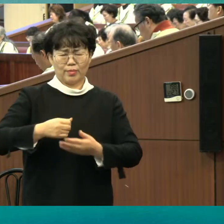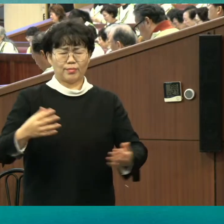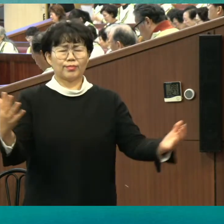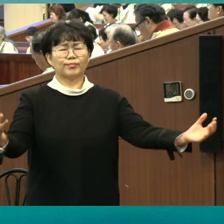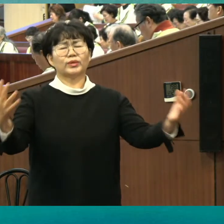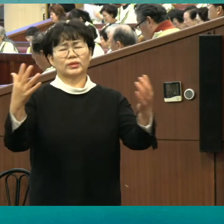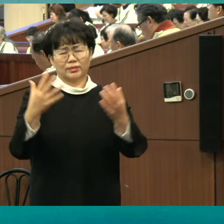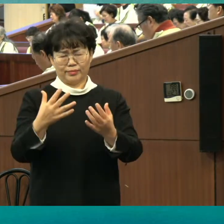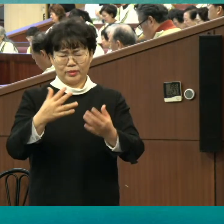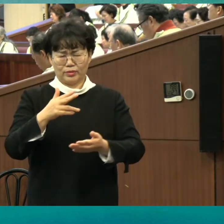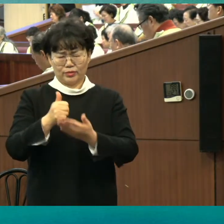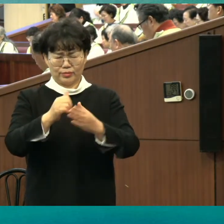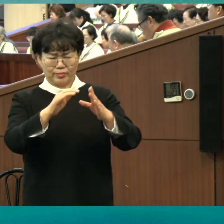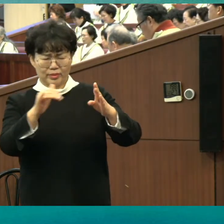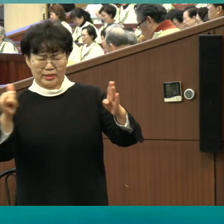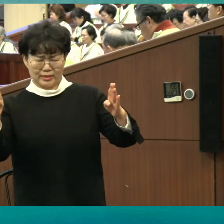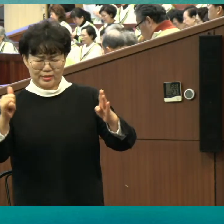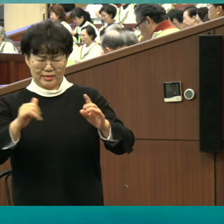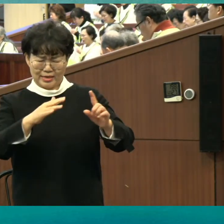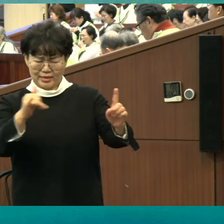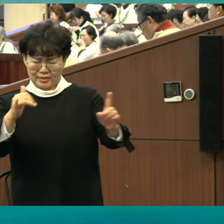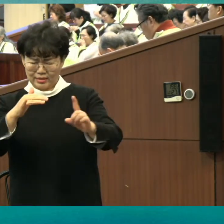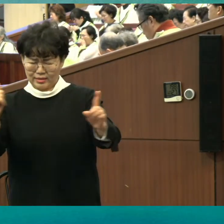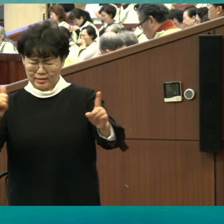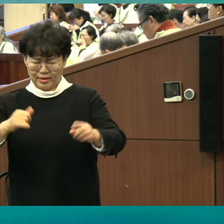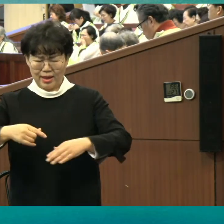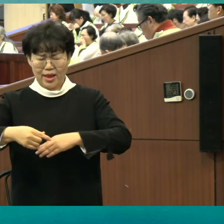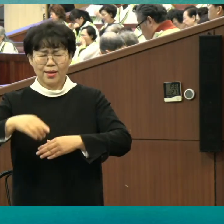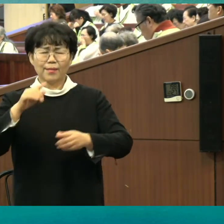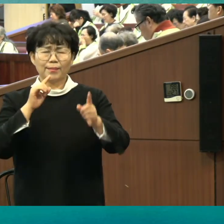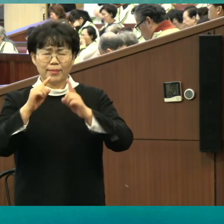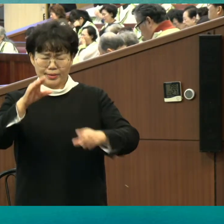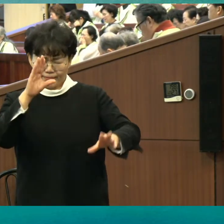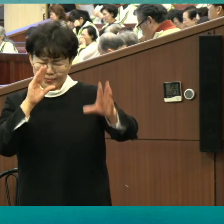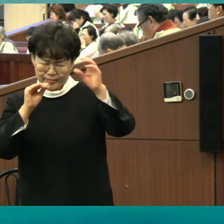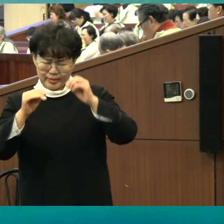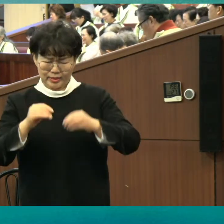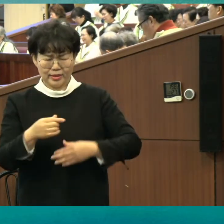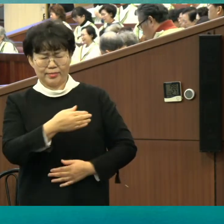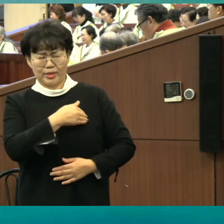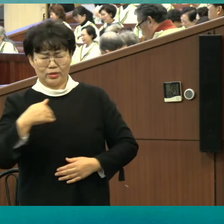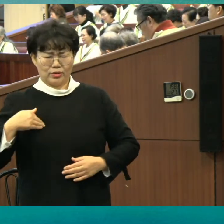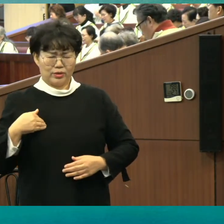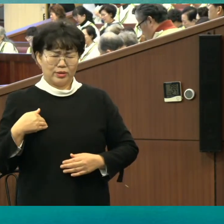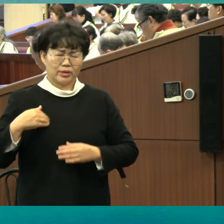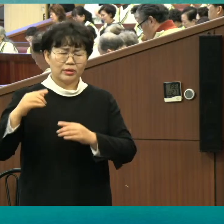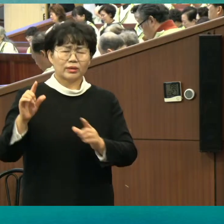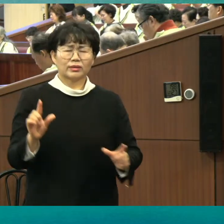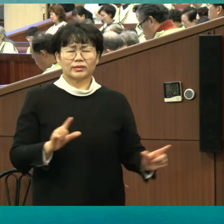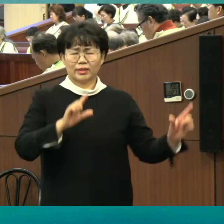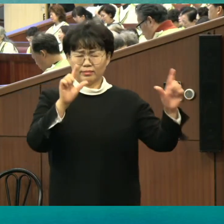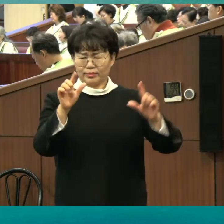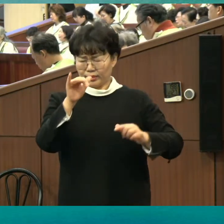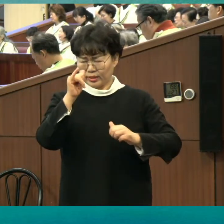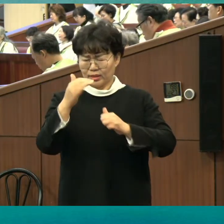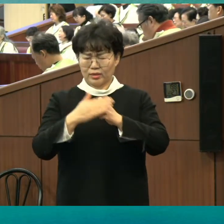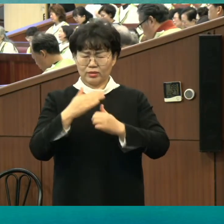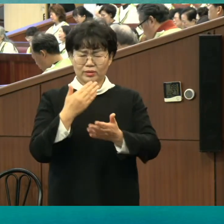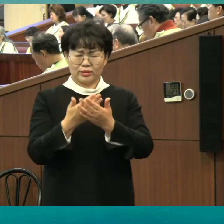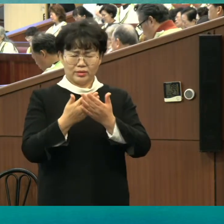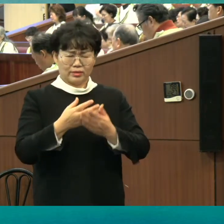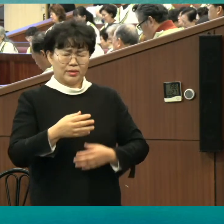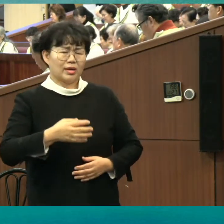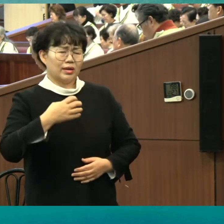주의 백성들 말씀으로 흡족한 은혜를 누리게 하시고 이 험난한 세상을 말씀으로